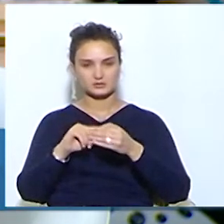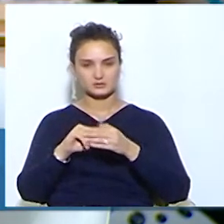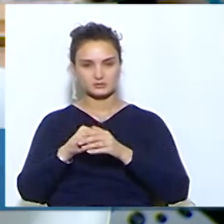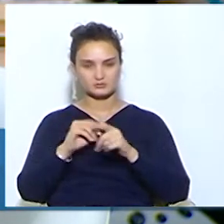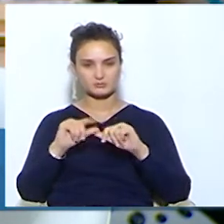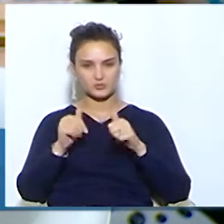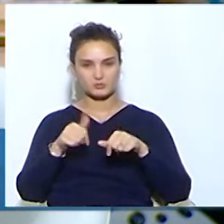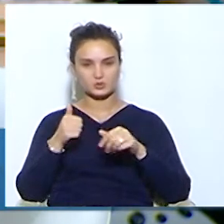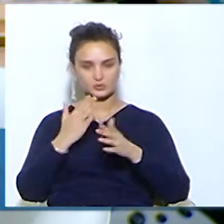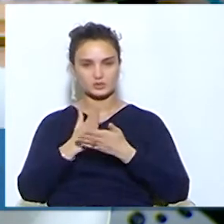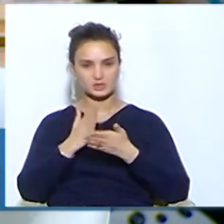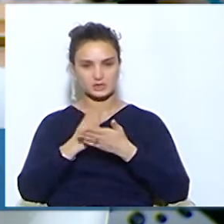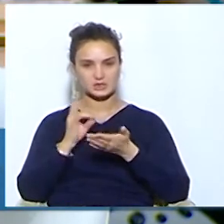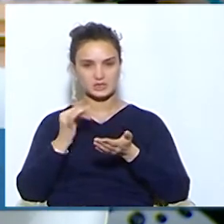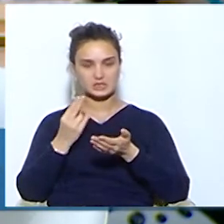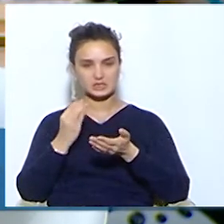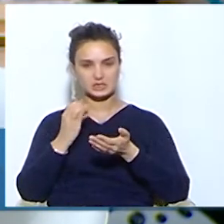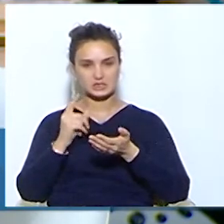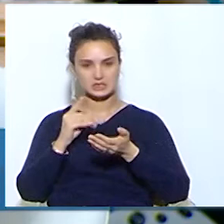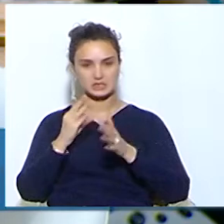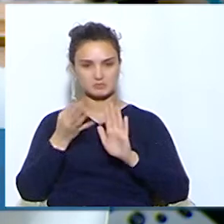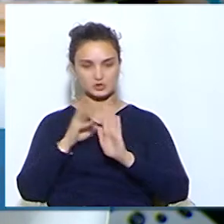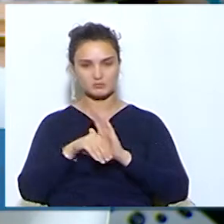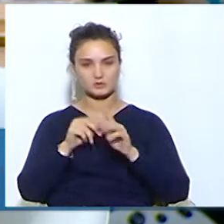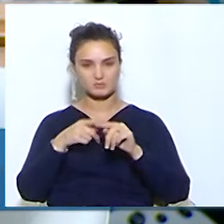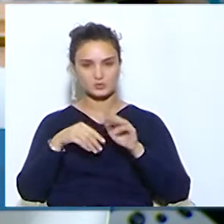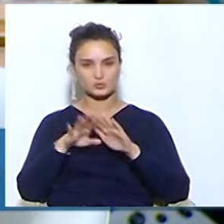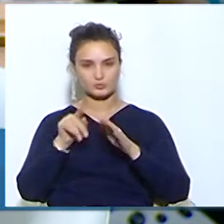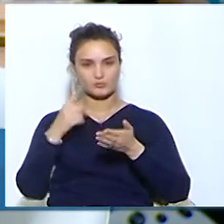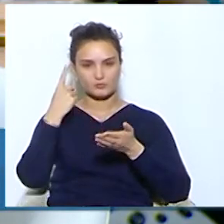ინფანტილურ ფორმას, როგორც არის ნარცისიზმის შემადგენელი, იმას უფრო მოგვაგონებს, ხო, სწორია?